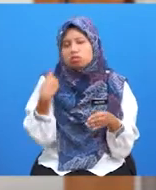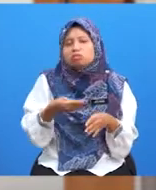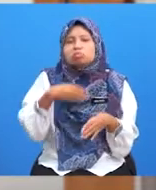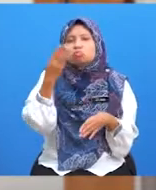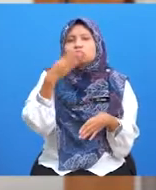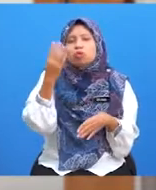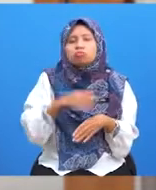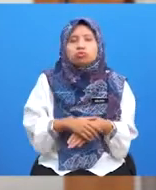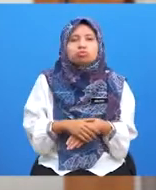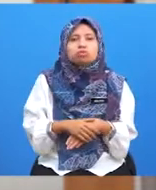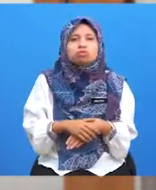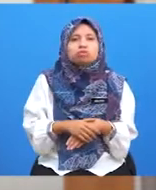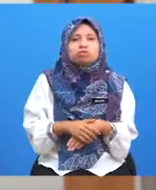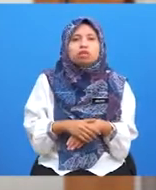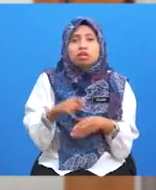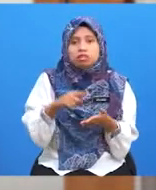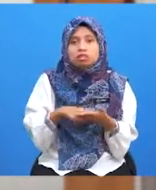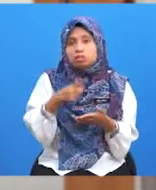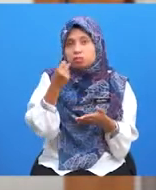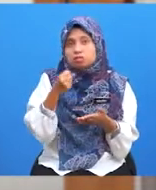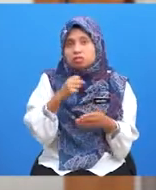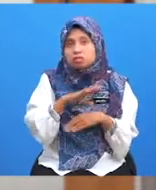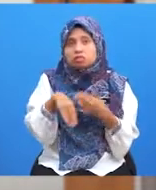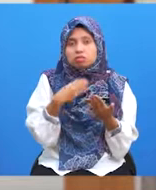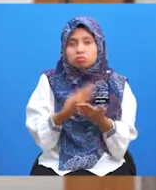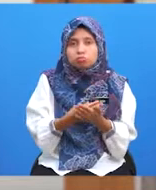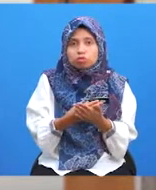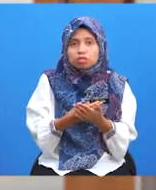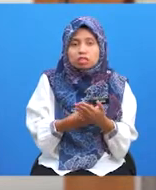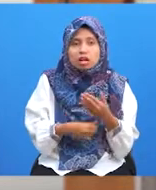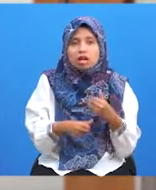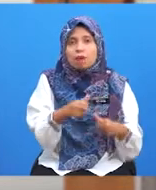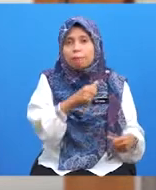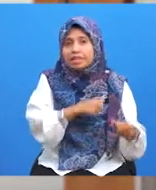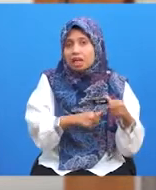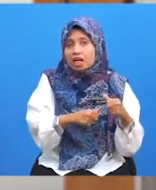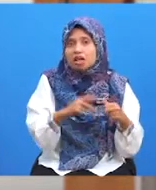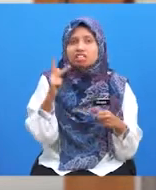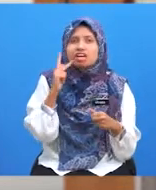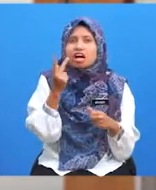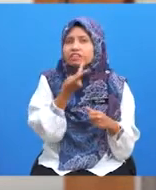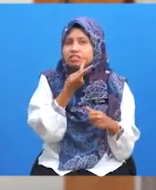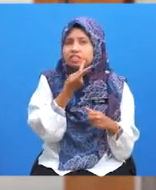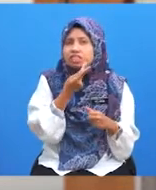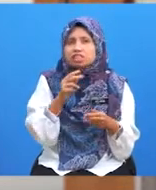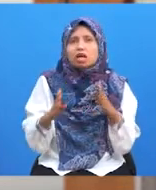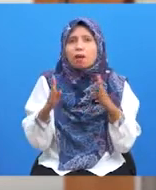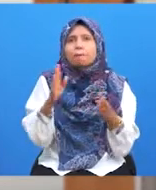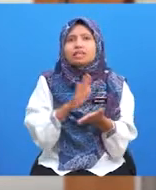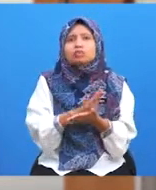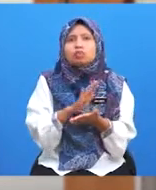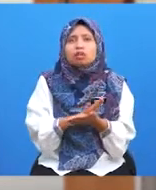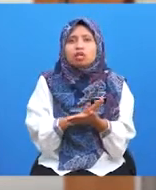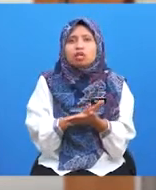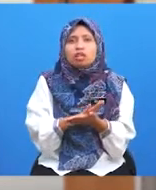yo yo mengakibatkan operasi perniagaan pengusir queenthine pemandu bas sekolah dan koperasi